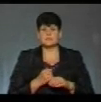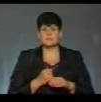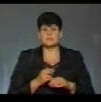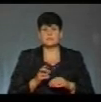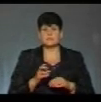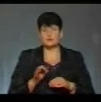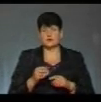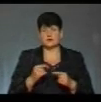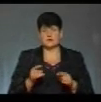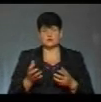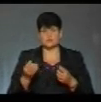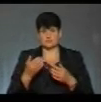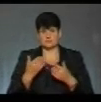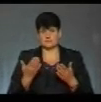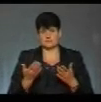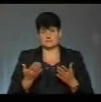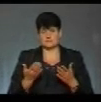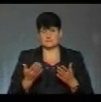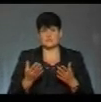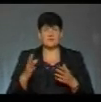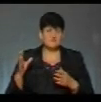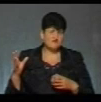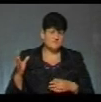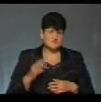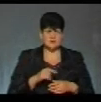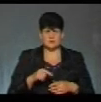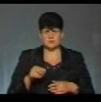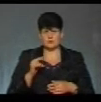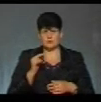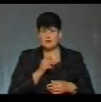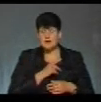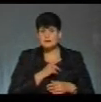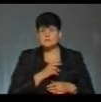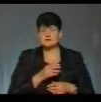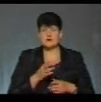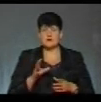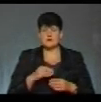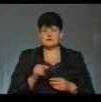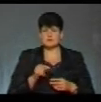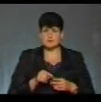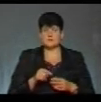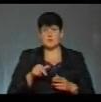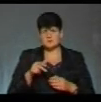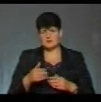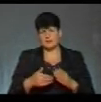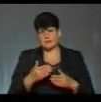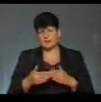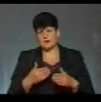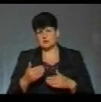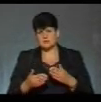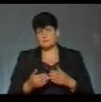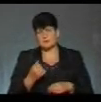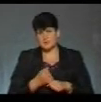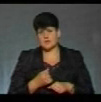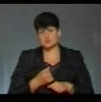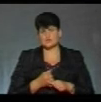бо іншого рятунку немає. Ми всі помиляємося, але разом з тим ми встали і пішли далі, працюємо над тими питаннями,